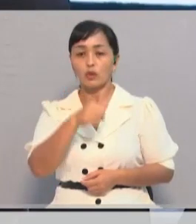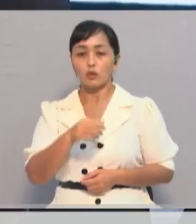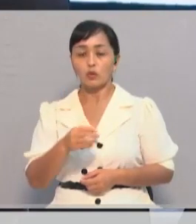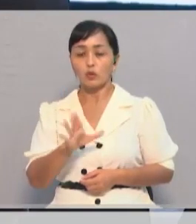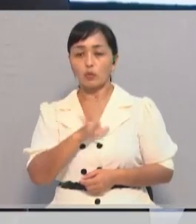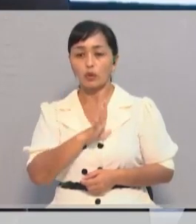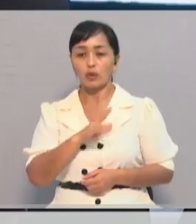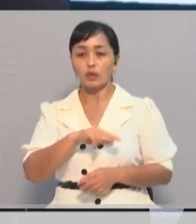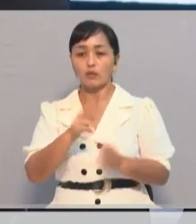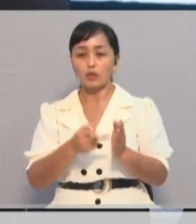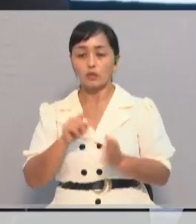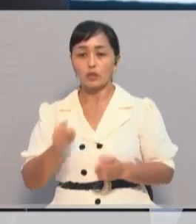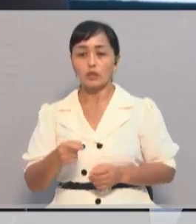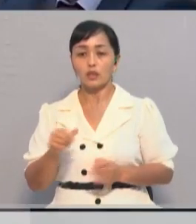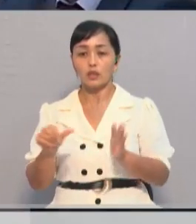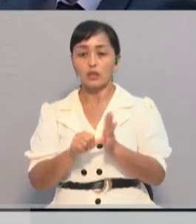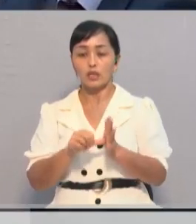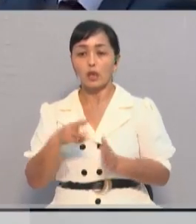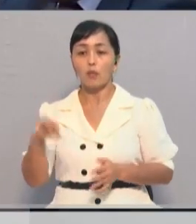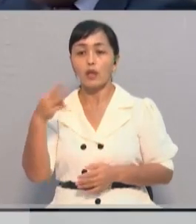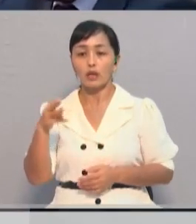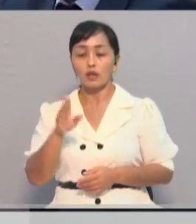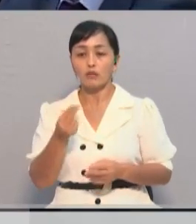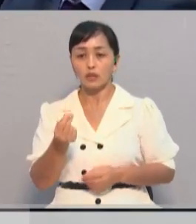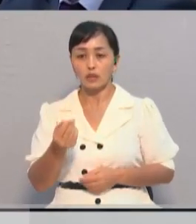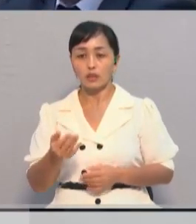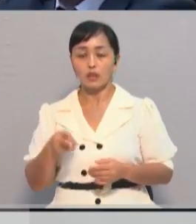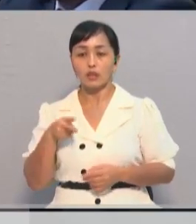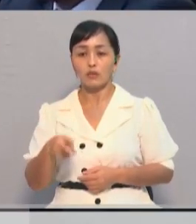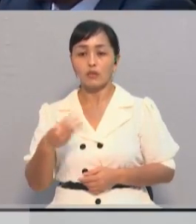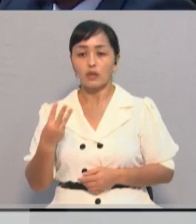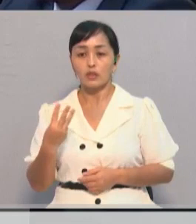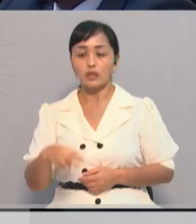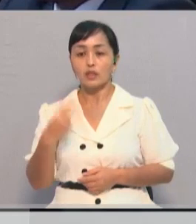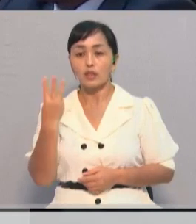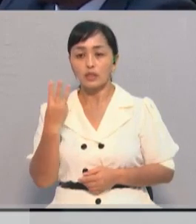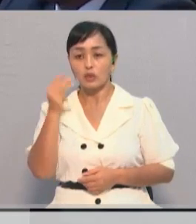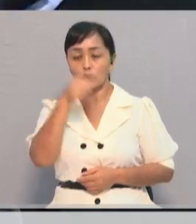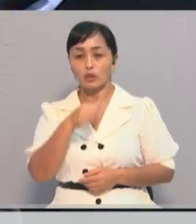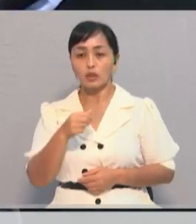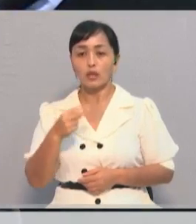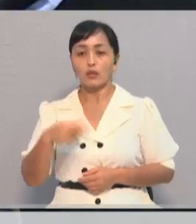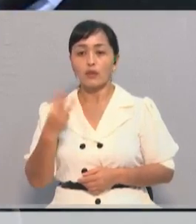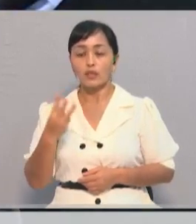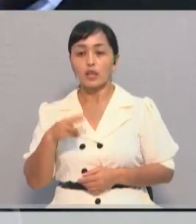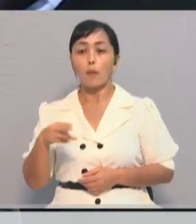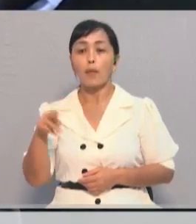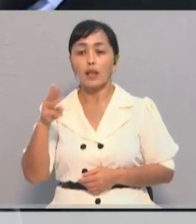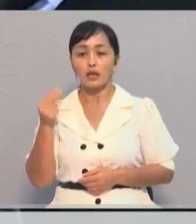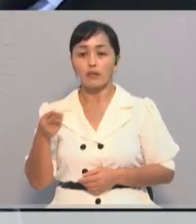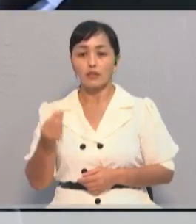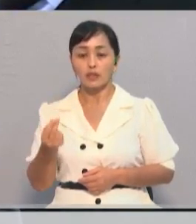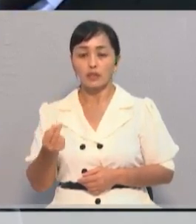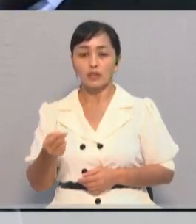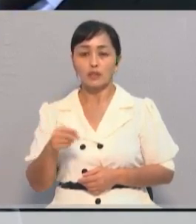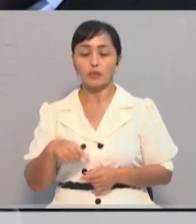составил 18,6 миллиарда тенге. План на 2023 год – 23,5 миллиарда тенге. В ближайшие